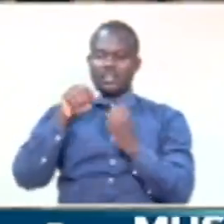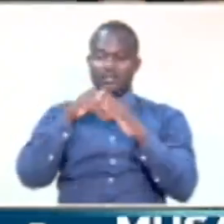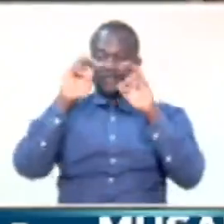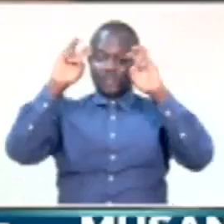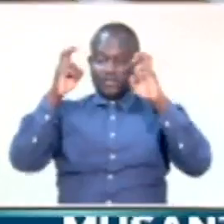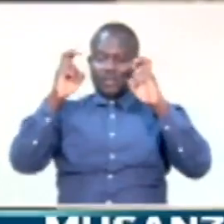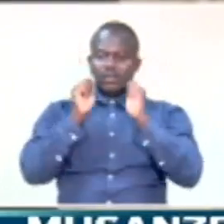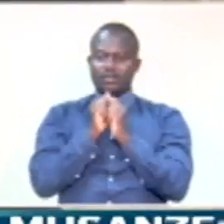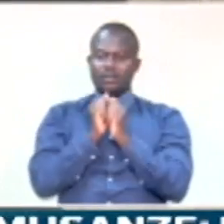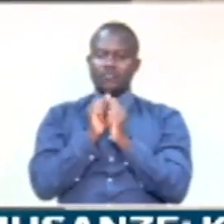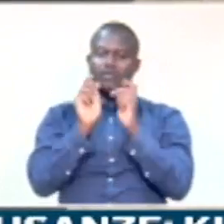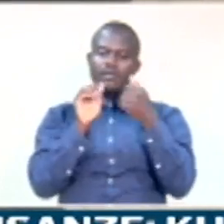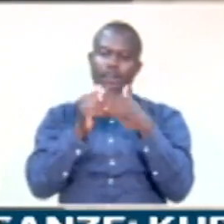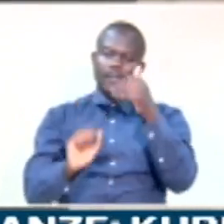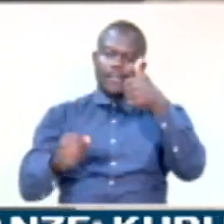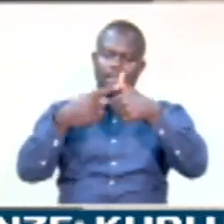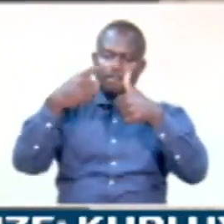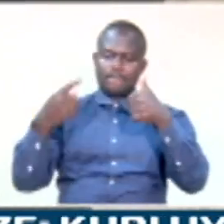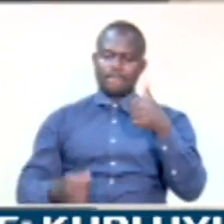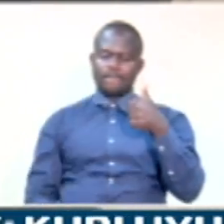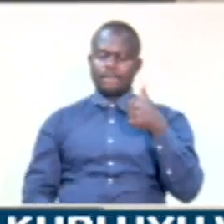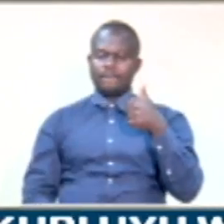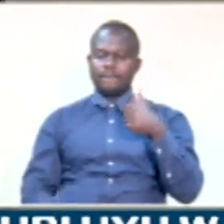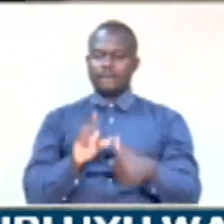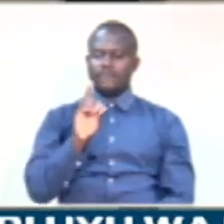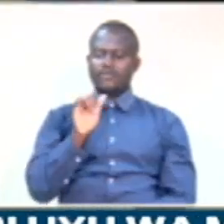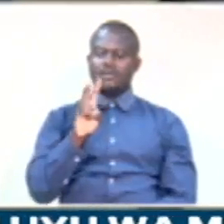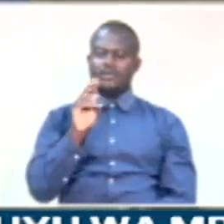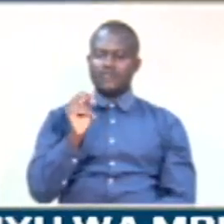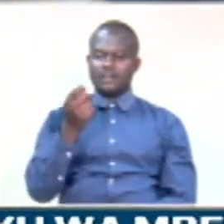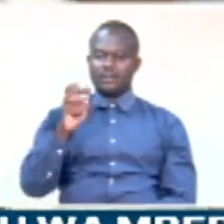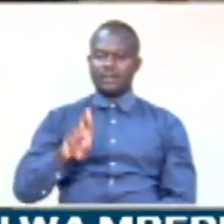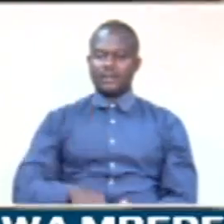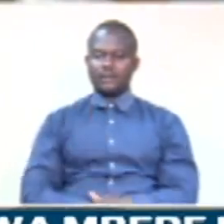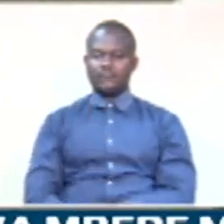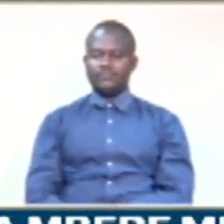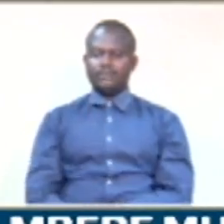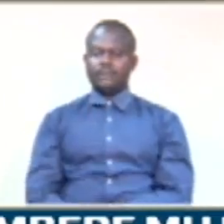nsanganyamatsiko igira iti umuturage ku isonga Divin Uwayo, Televiziyo Rwanda.